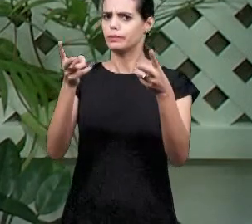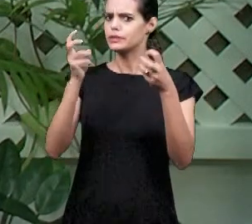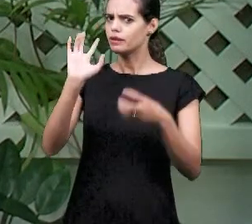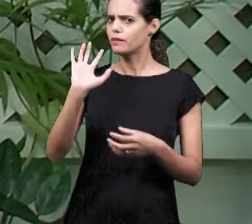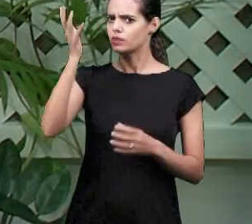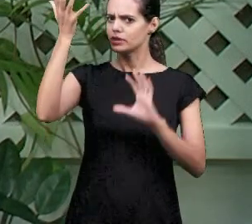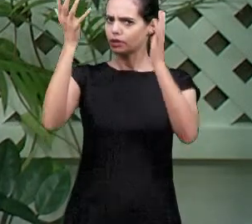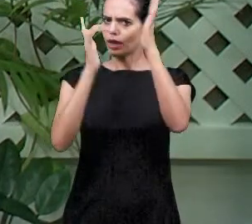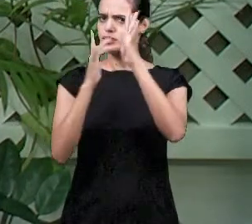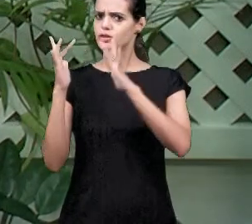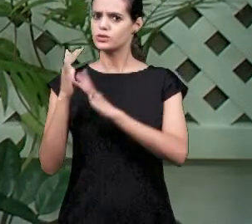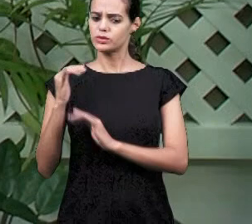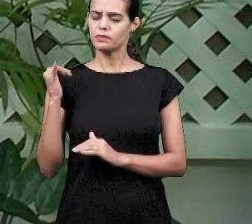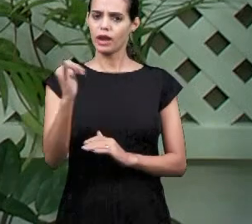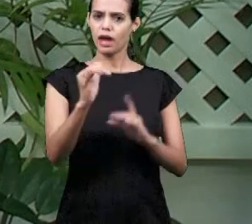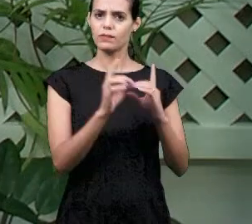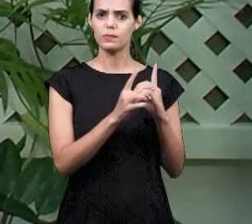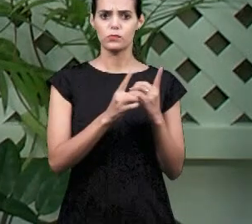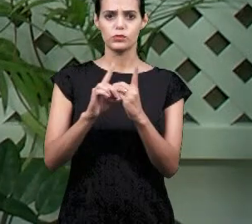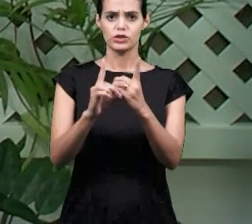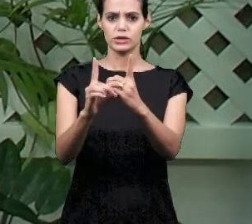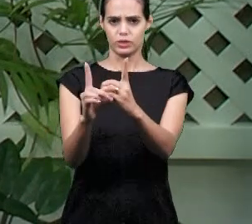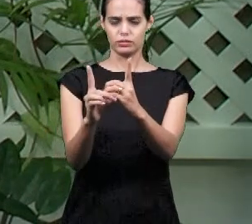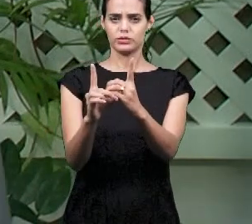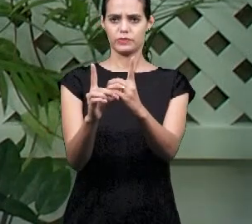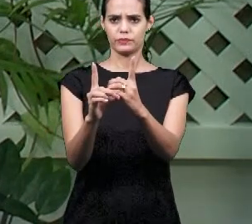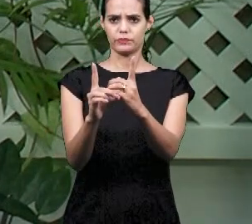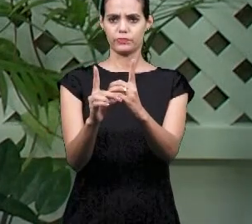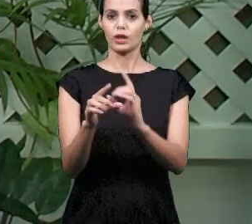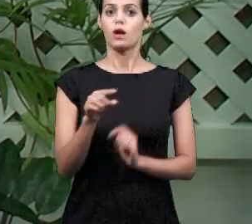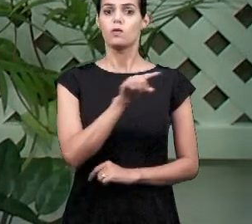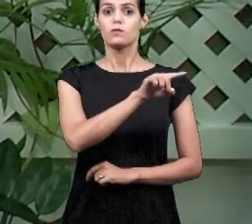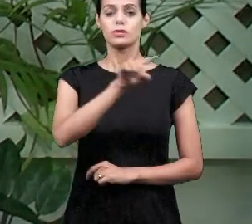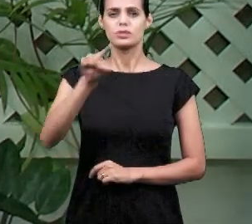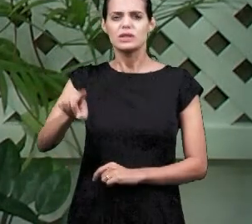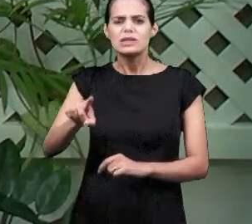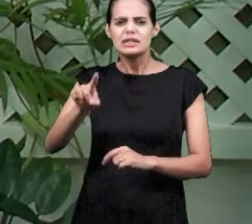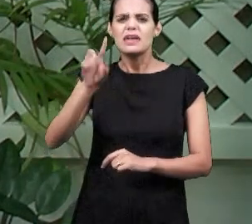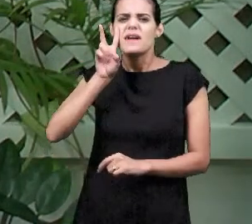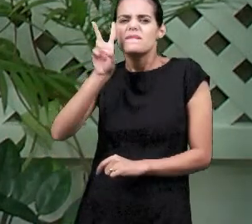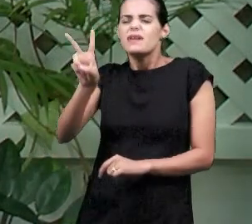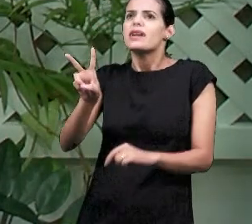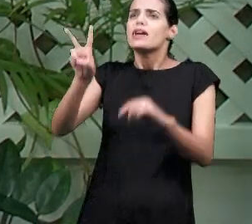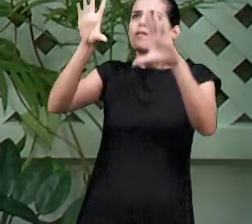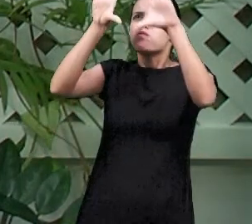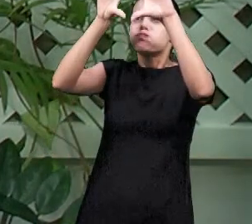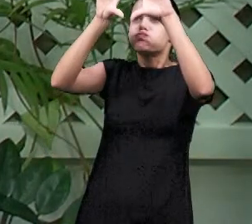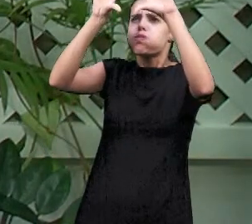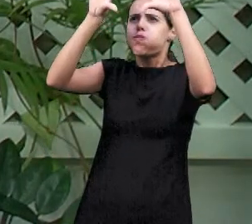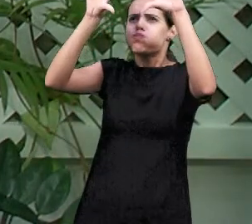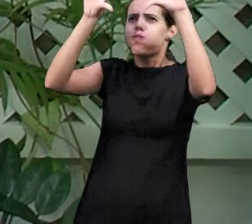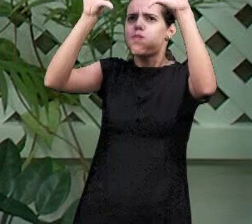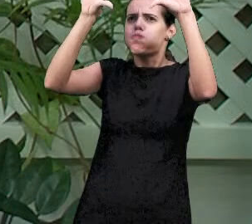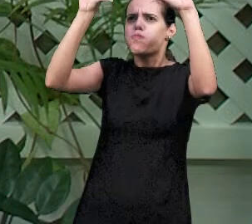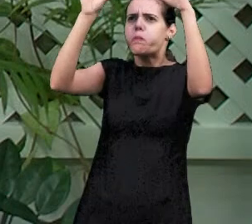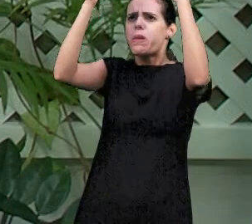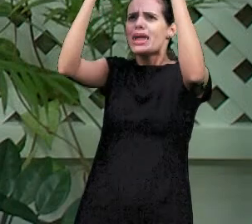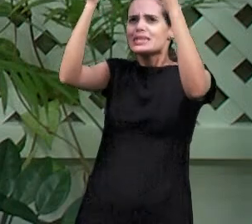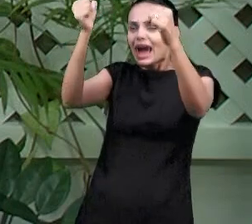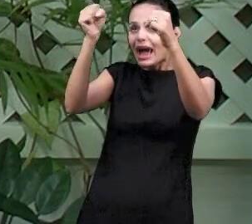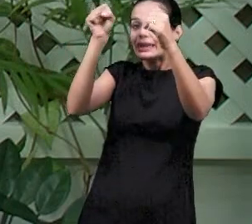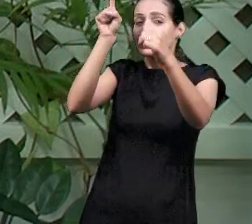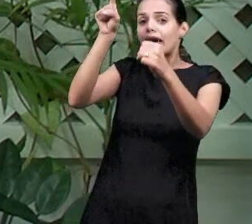attentifs et aussi pour nous, ceux qui nous écoutent. Nous voulons dire que le problème, ce n'est pas dans les